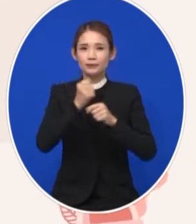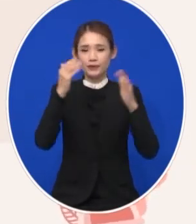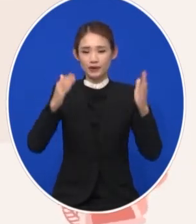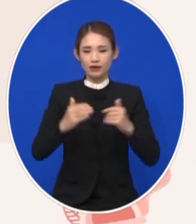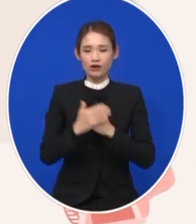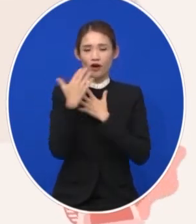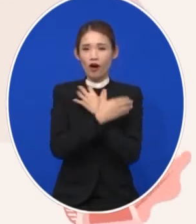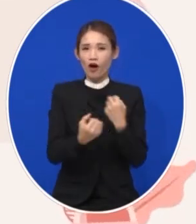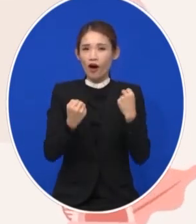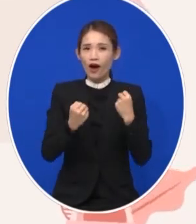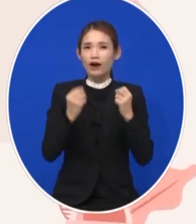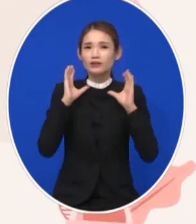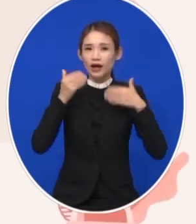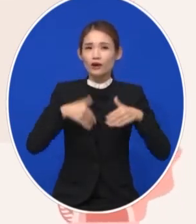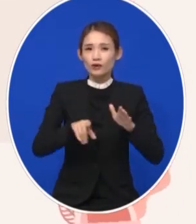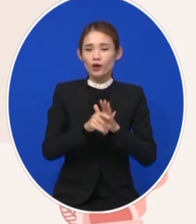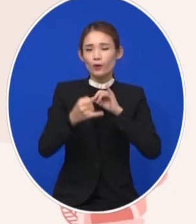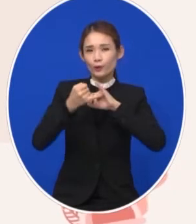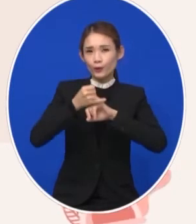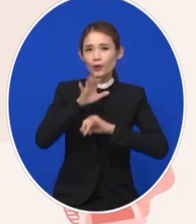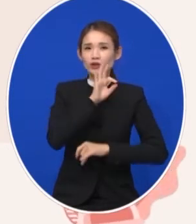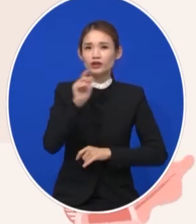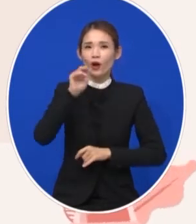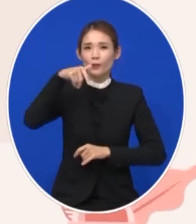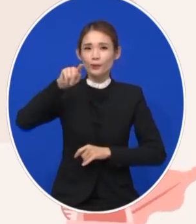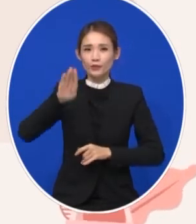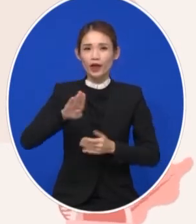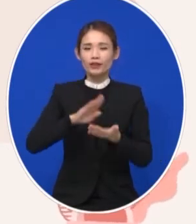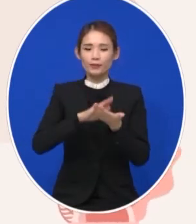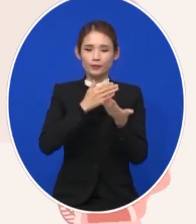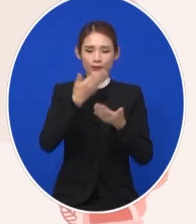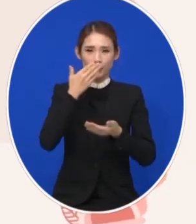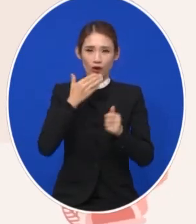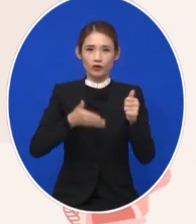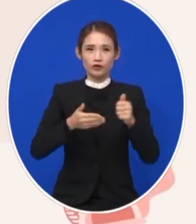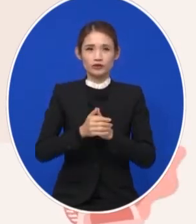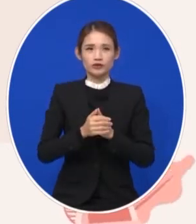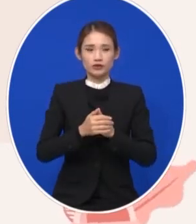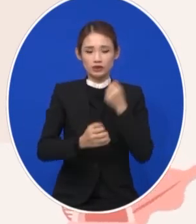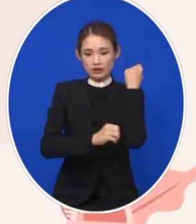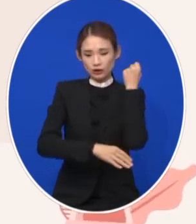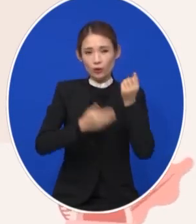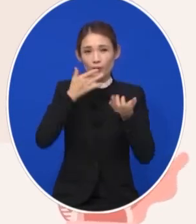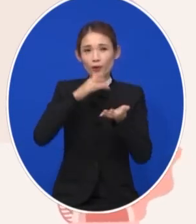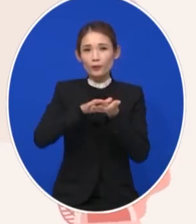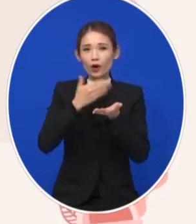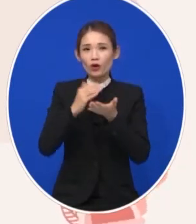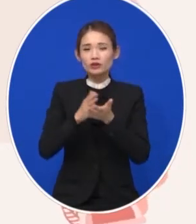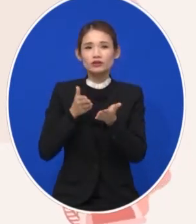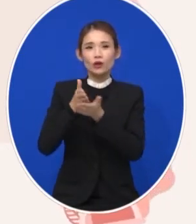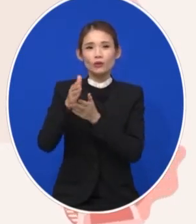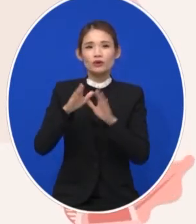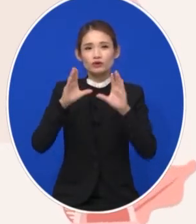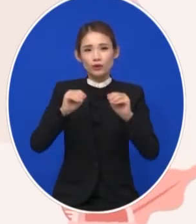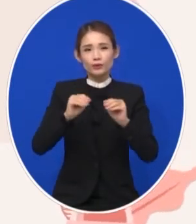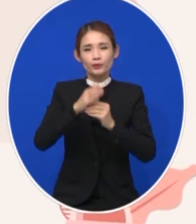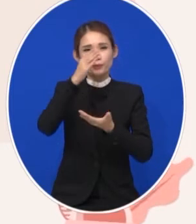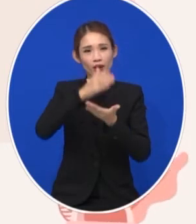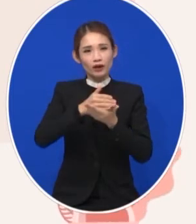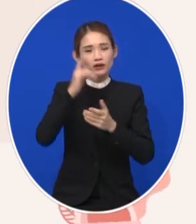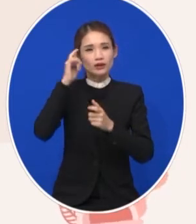건강한 아이를 위해 꼭 엽산을 섭취하세요. 기존에 복용하는 약물은 전문의와 중단 여부를